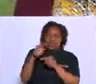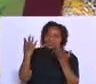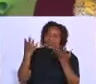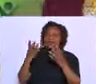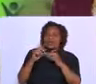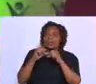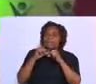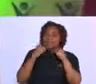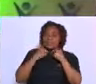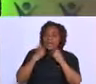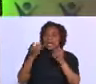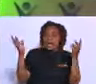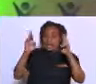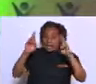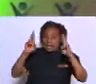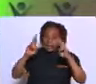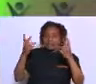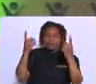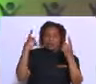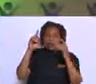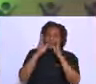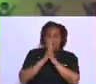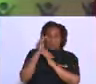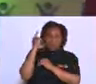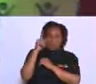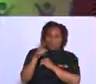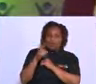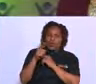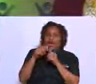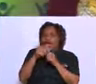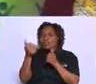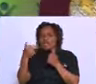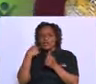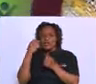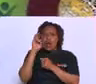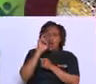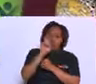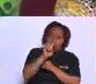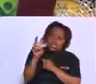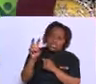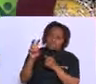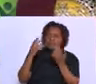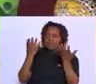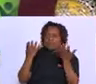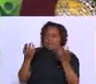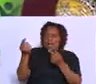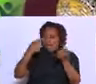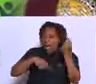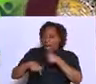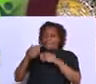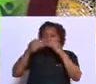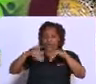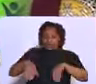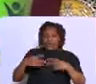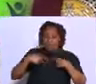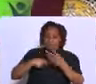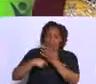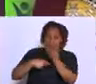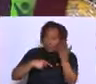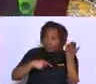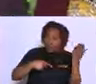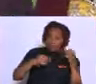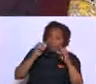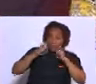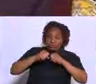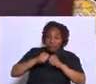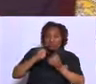kuomba na wewe na kushika mkono. Na wale ambao wanaangalia kule mbali kwenye vituo, sogea pale mbele, kuna watu maalum wanasubiria